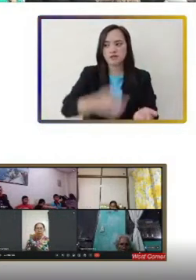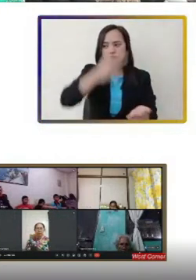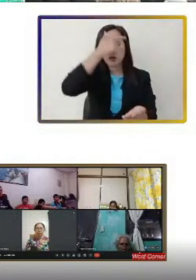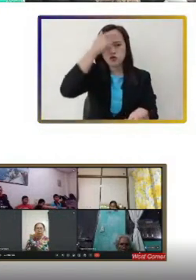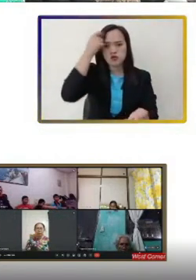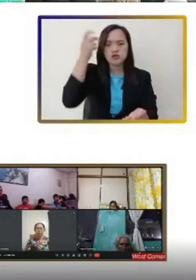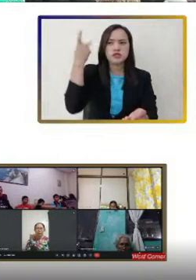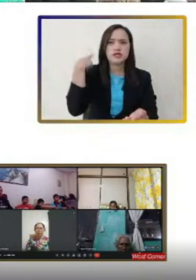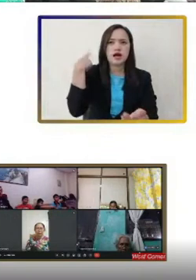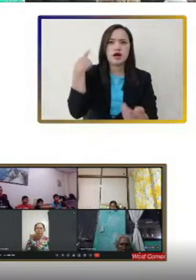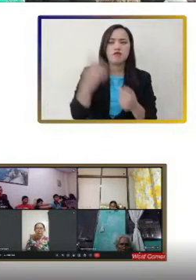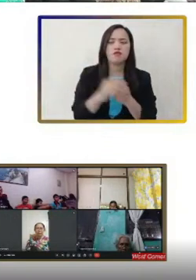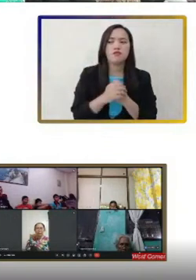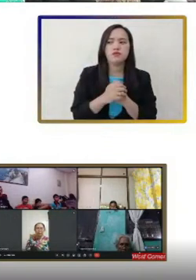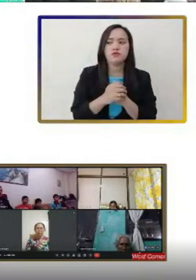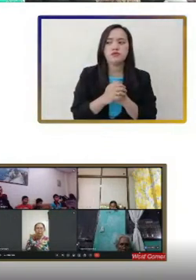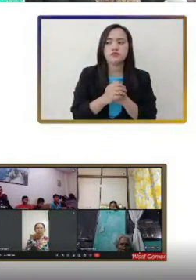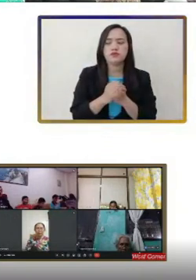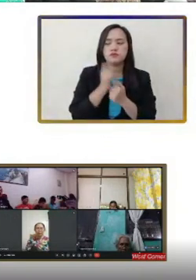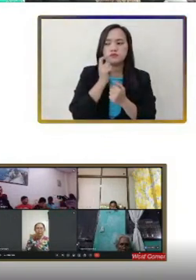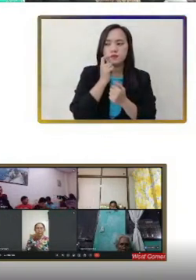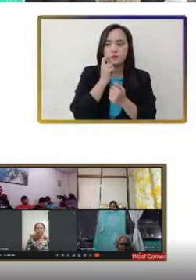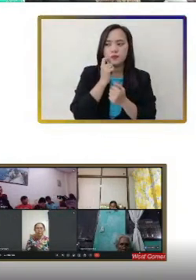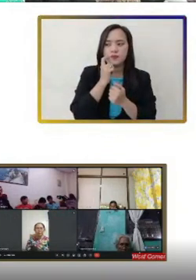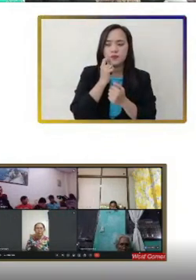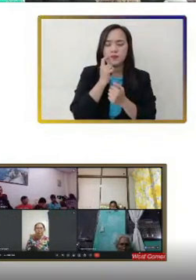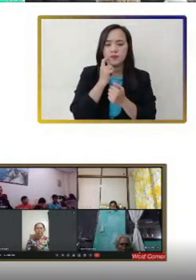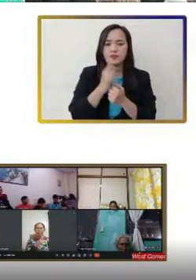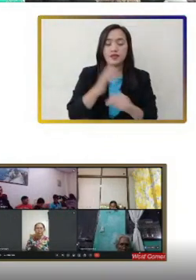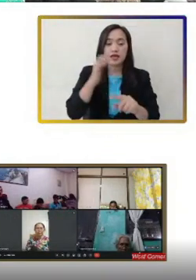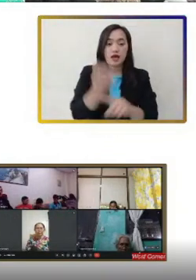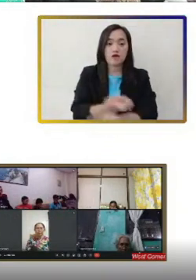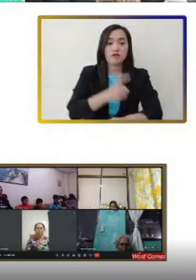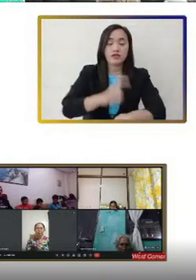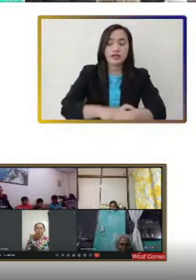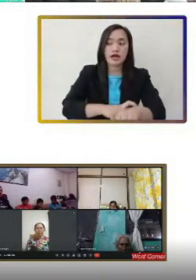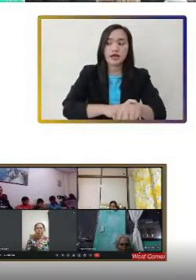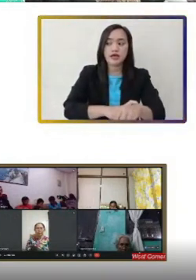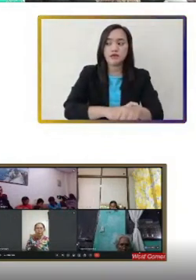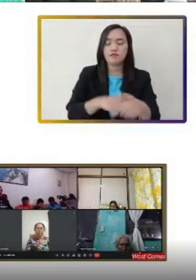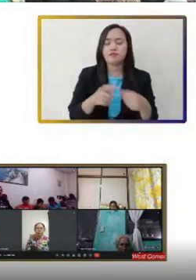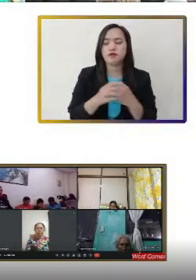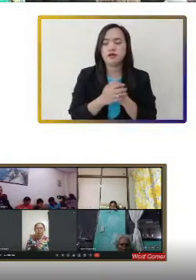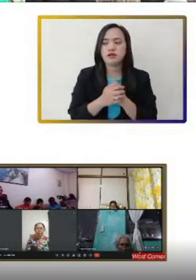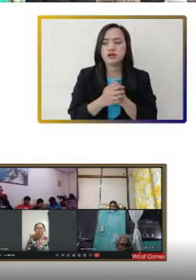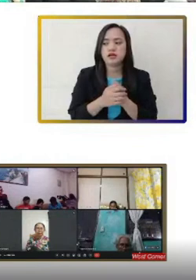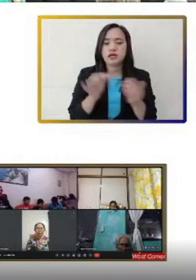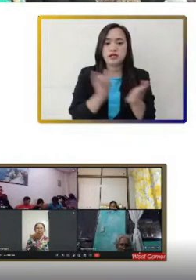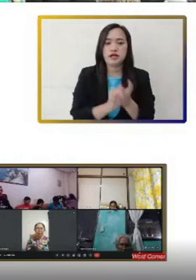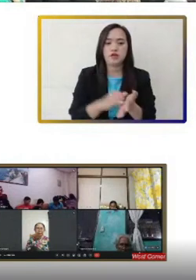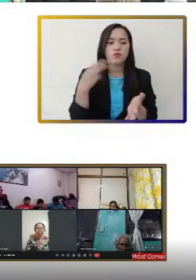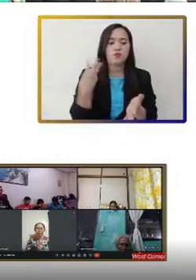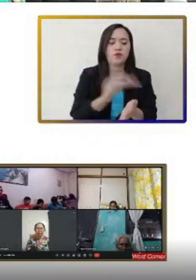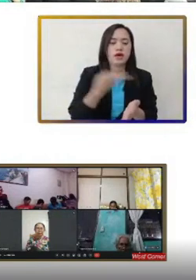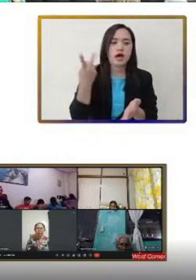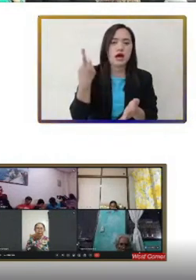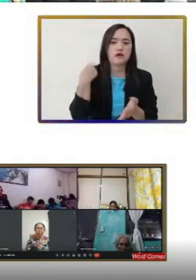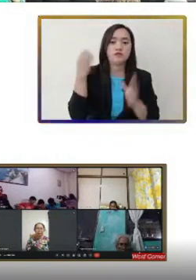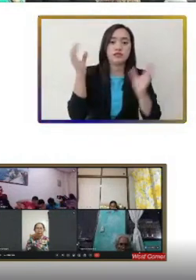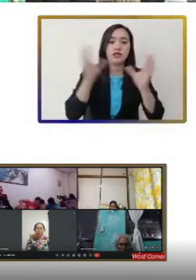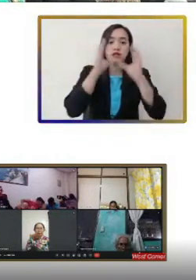nakakabalik. Every time na meron po tayong okasyon ay meron